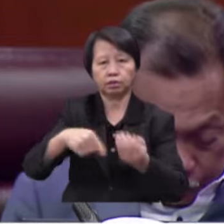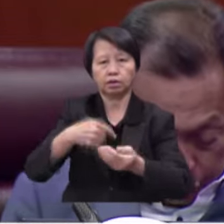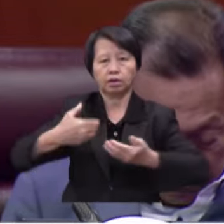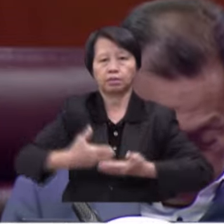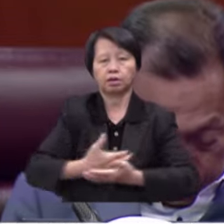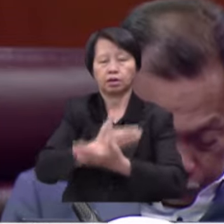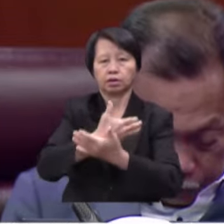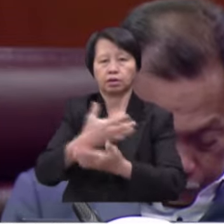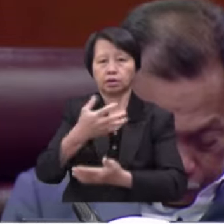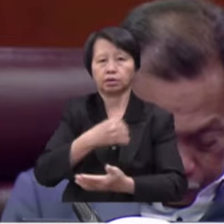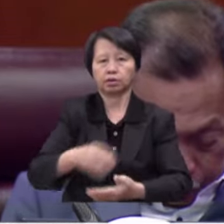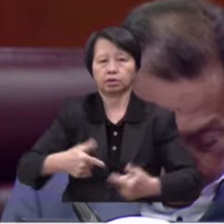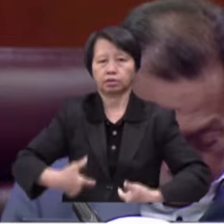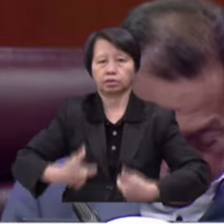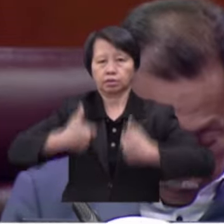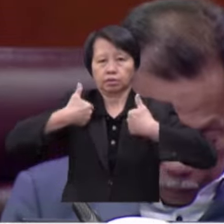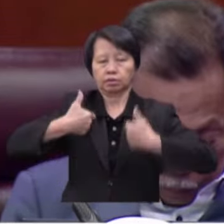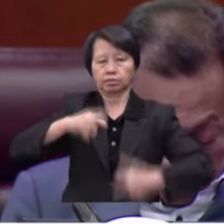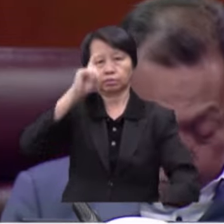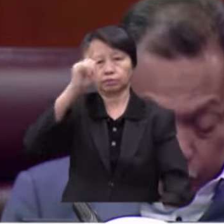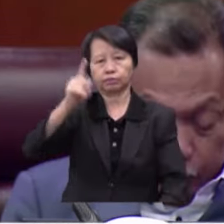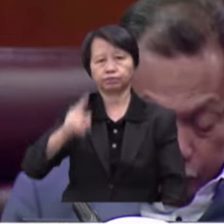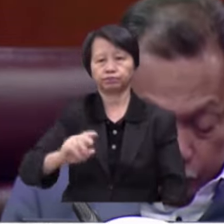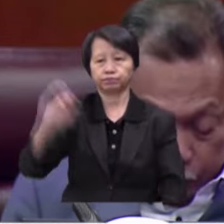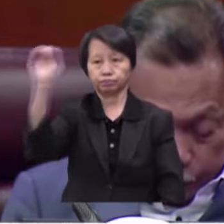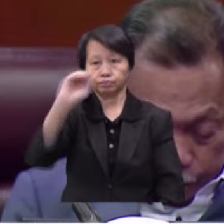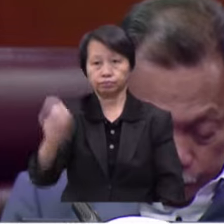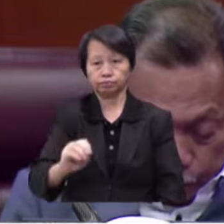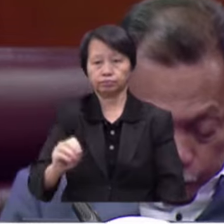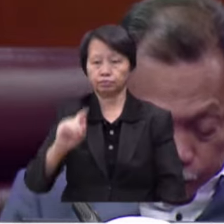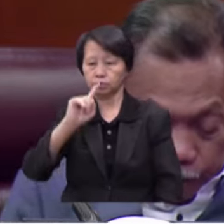baharu dan Kehidupan sebenarnya peraturan